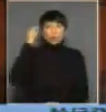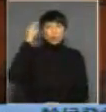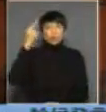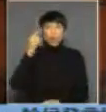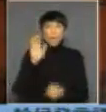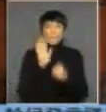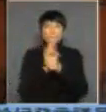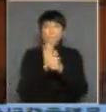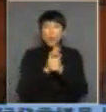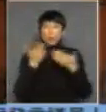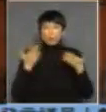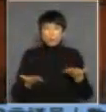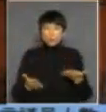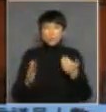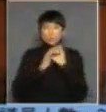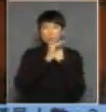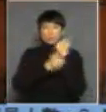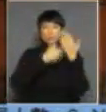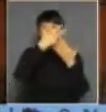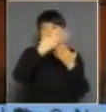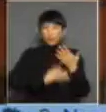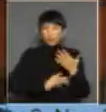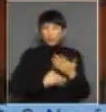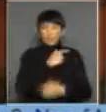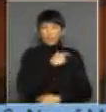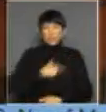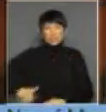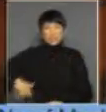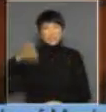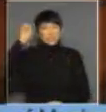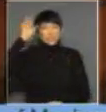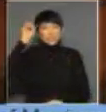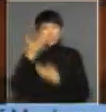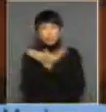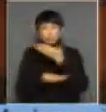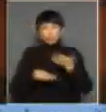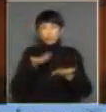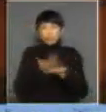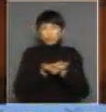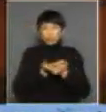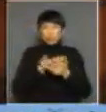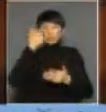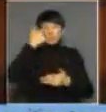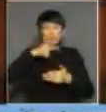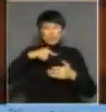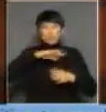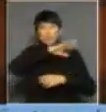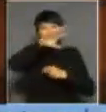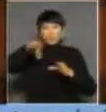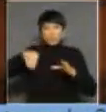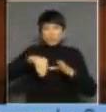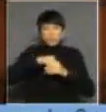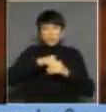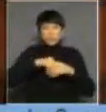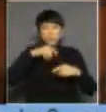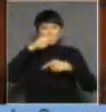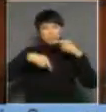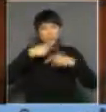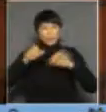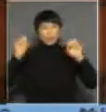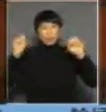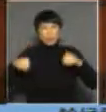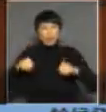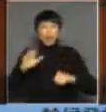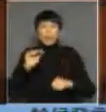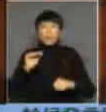今次政策的议员的意见重新纳入去讨论呢， 尋取一個共識咧，收窄個分歧